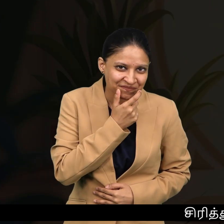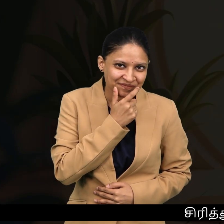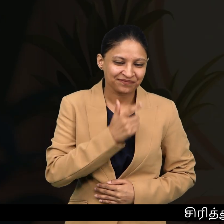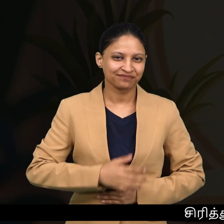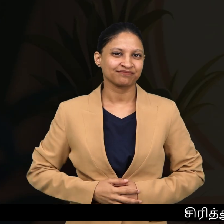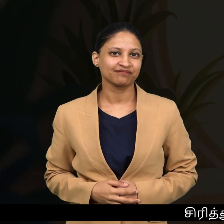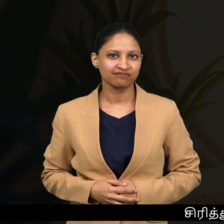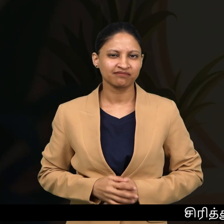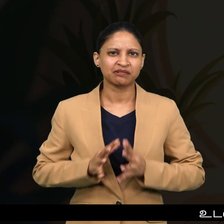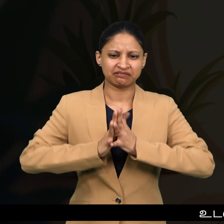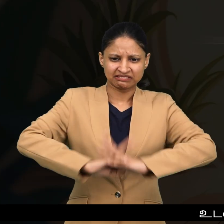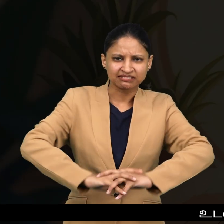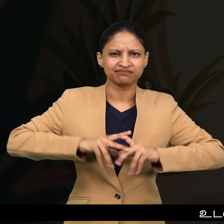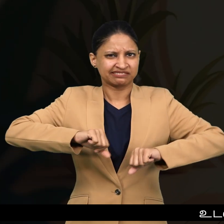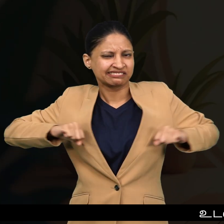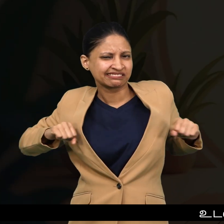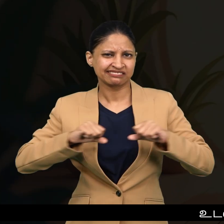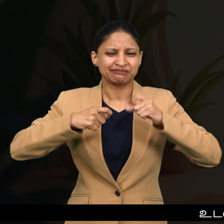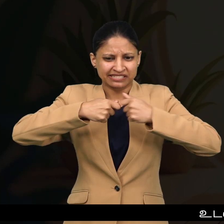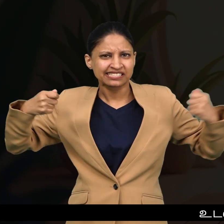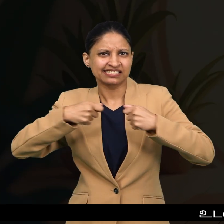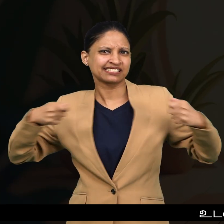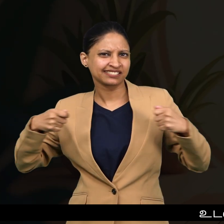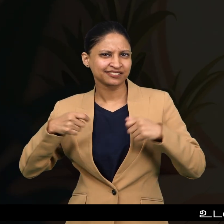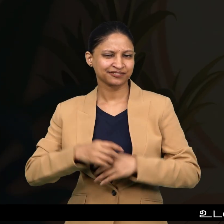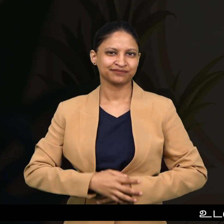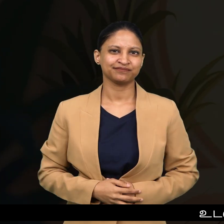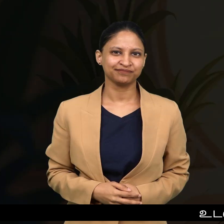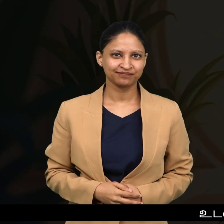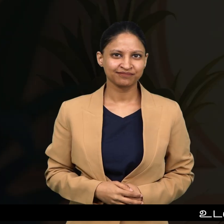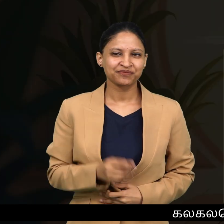சிரித்துக் கொண்டனர், உடலை நீட்டுதல்,